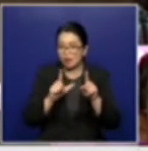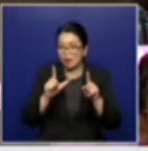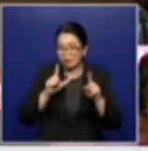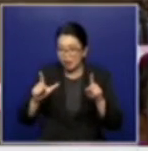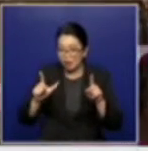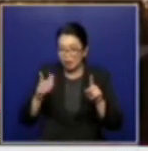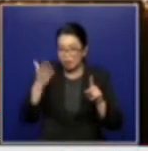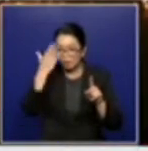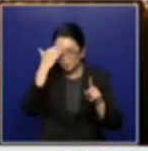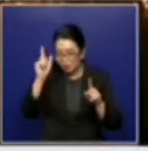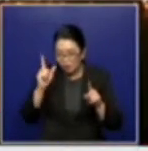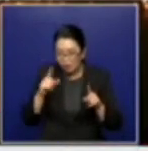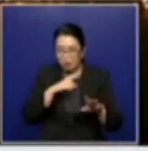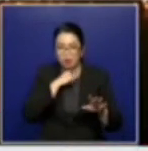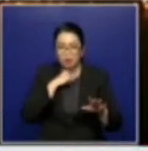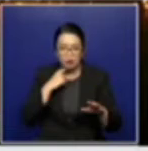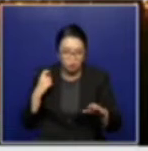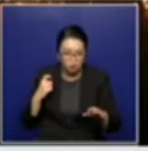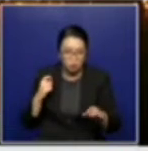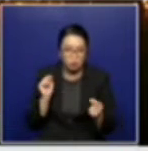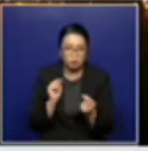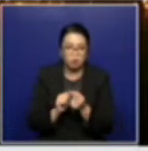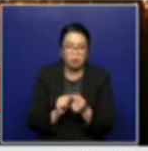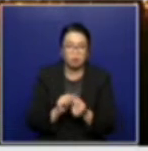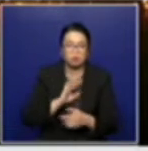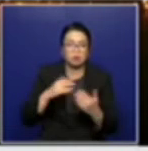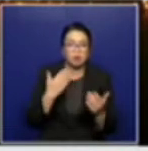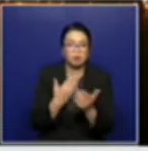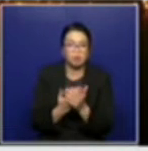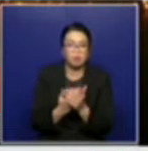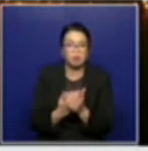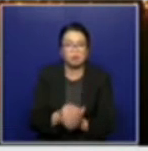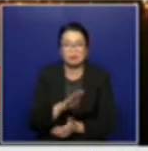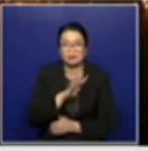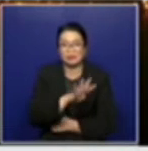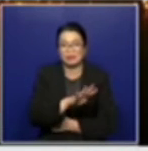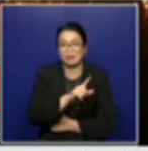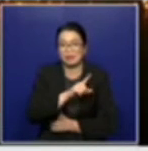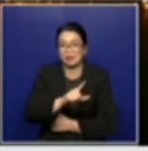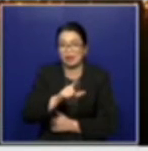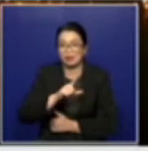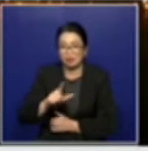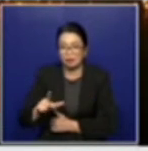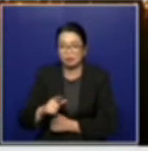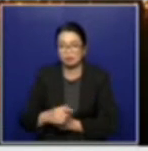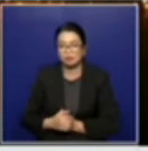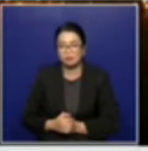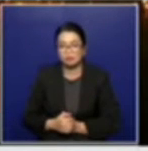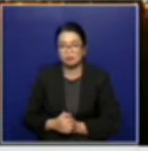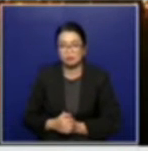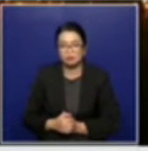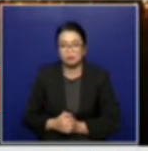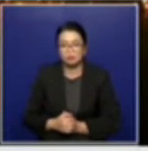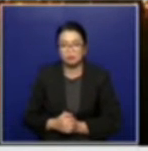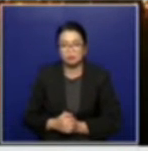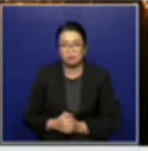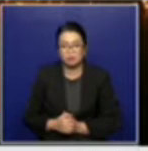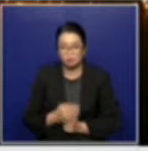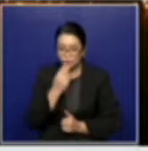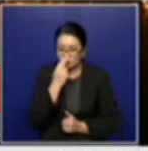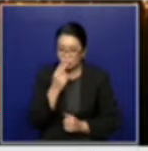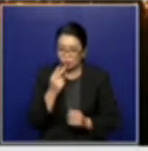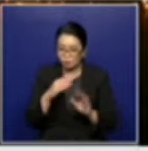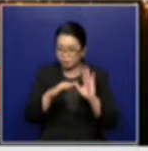การขาดดุลงบประมาณมาแล้วทั้งสิ้นประมาณ4ล้านล้านครับท่านประธานเรามาดูในเนื้อหาสา